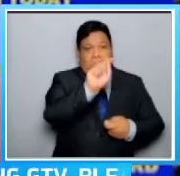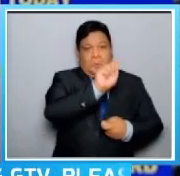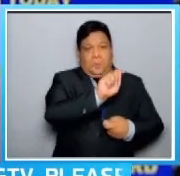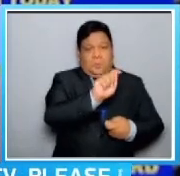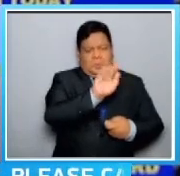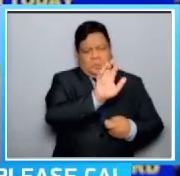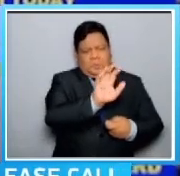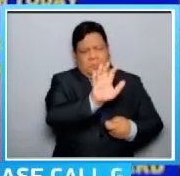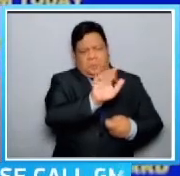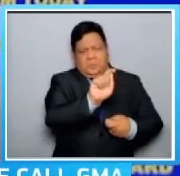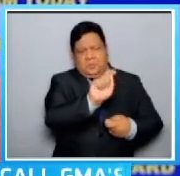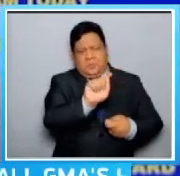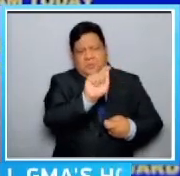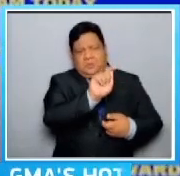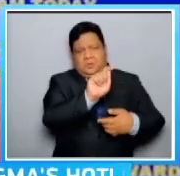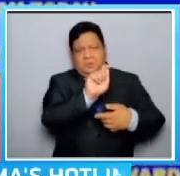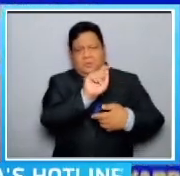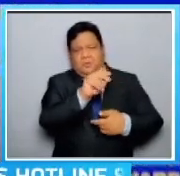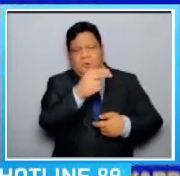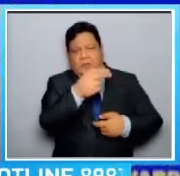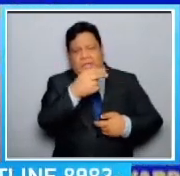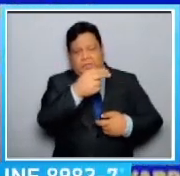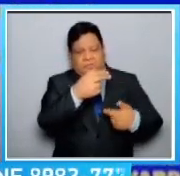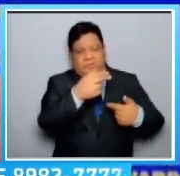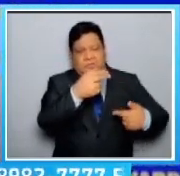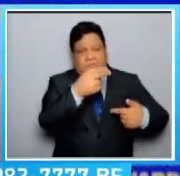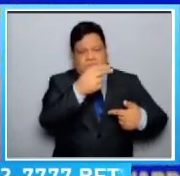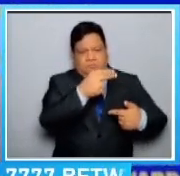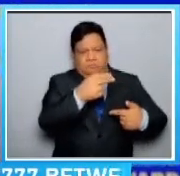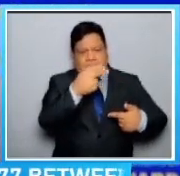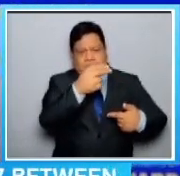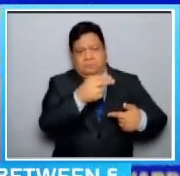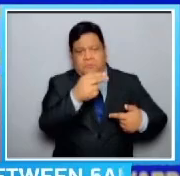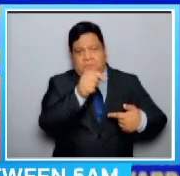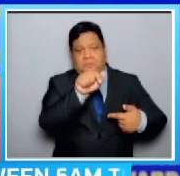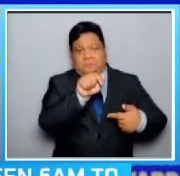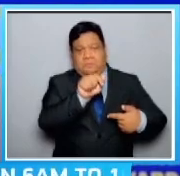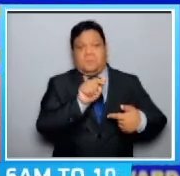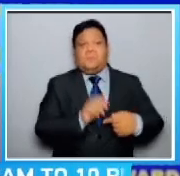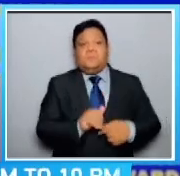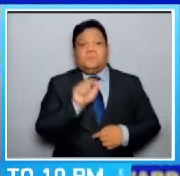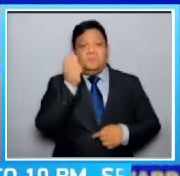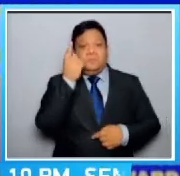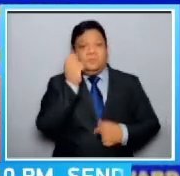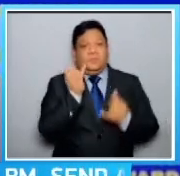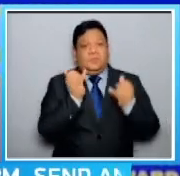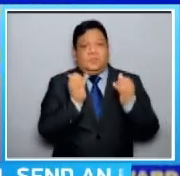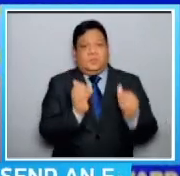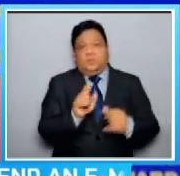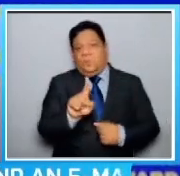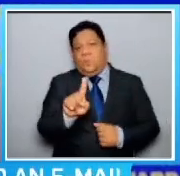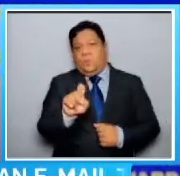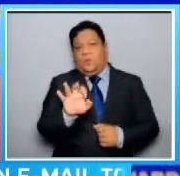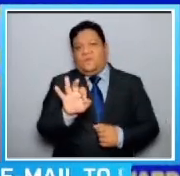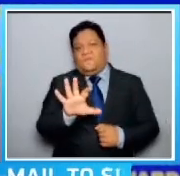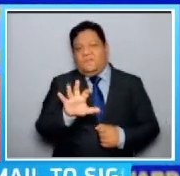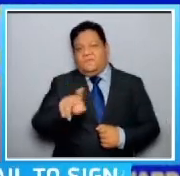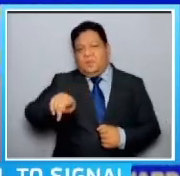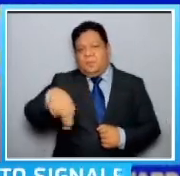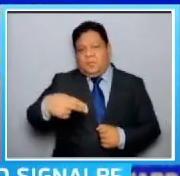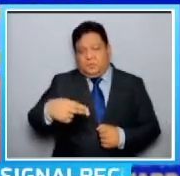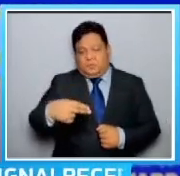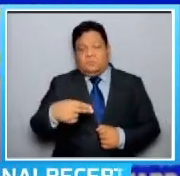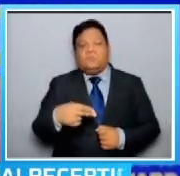kilometers northeast ng extreme northern Luzon. Nag-maintain ng kanyang intensity at 195 kilometers per near the center